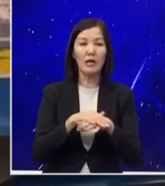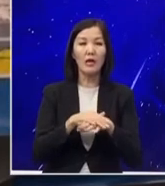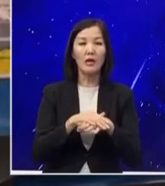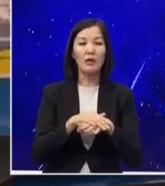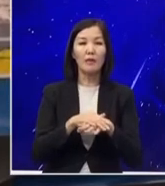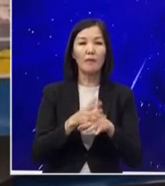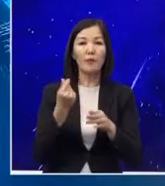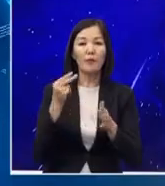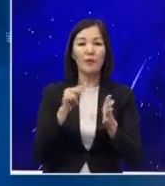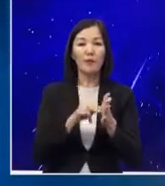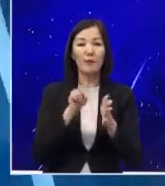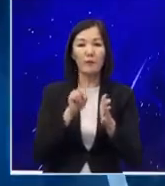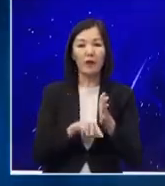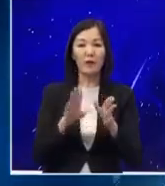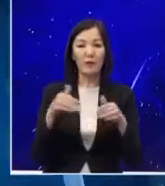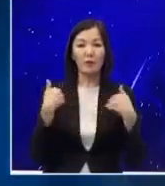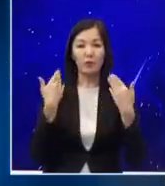бағамен ұсынылып жатыр.